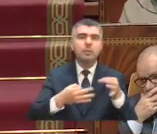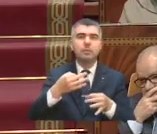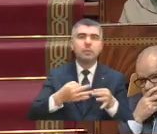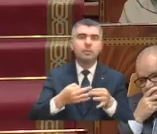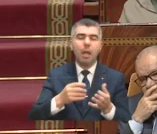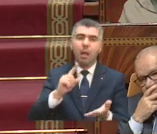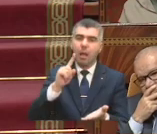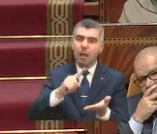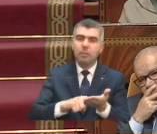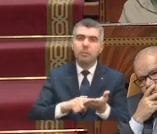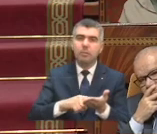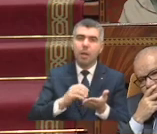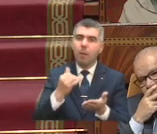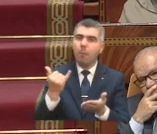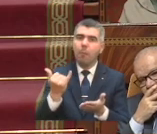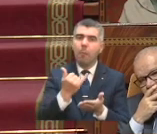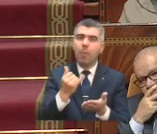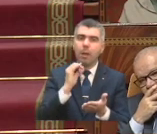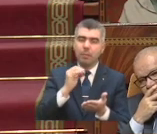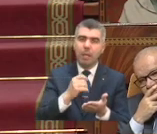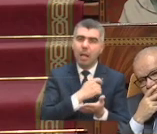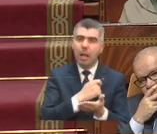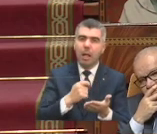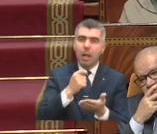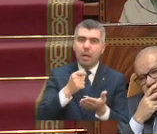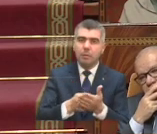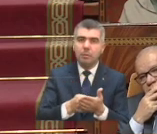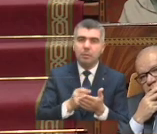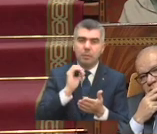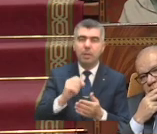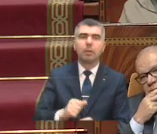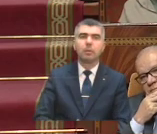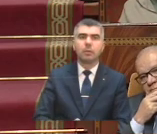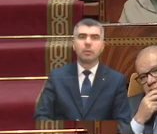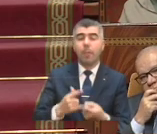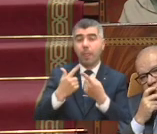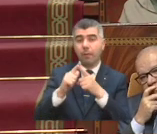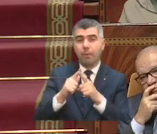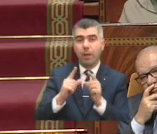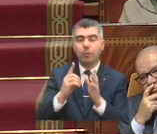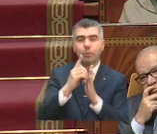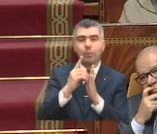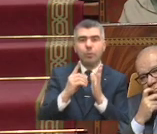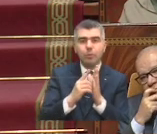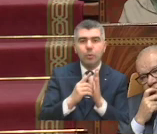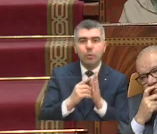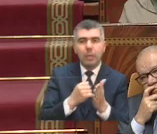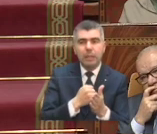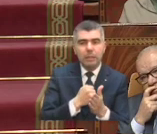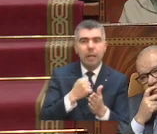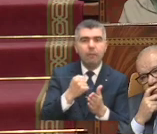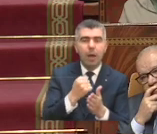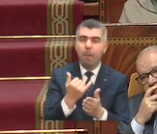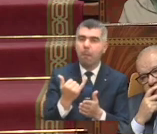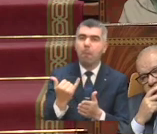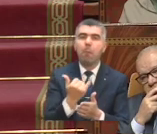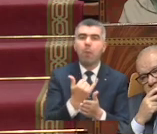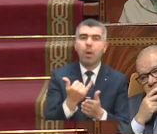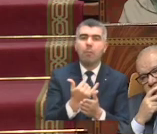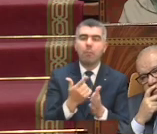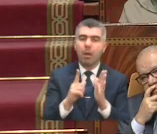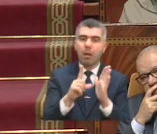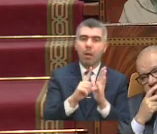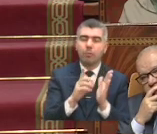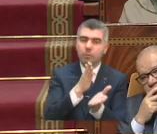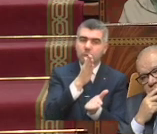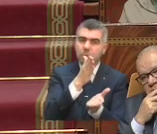عبر تقريب القضاء من المتقاضين بما يضمن لكل شخص حقه الدستوري في الدفاع عن حقوقه ومصالحه